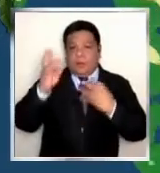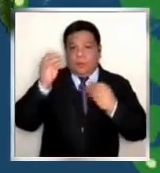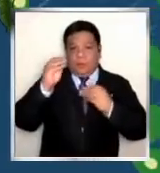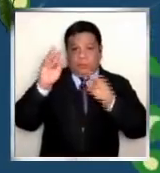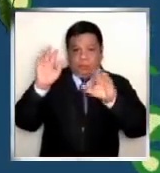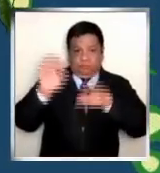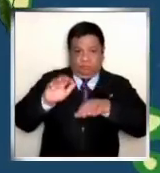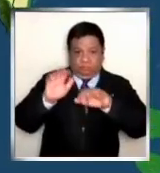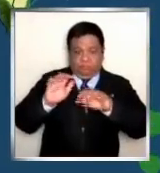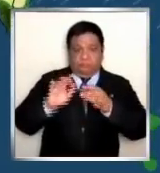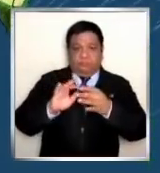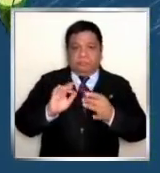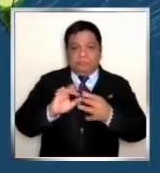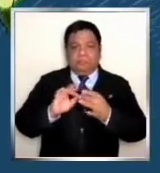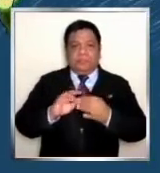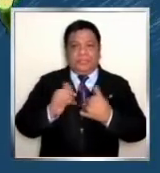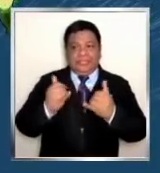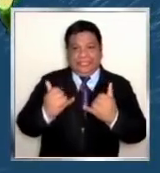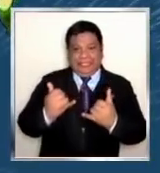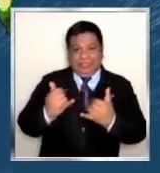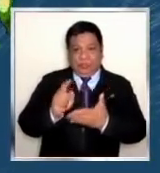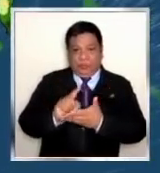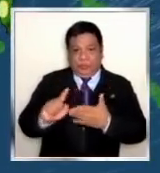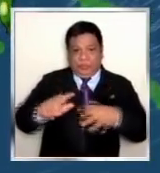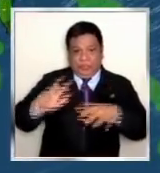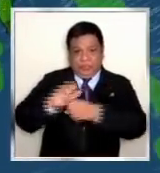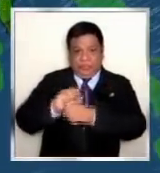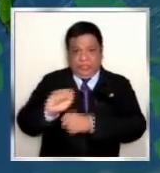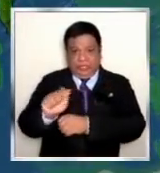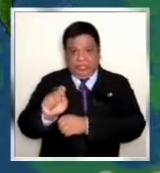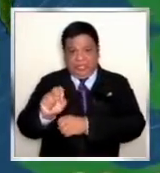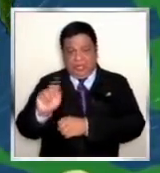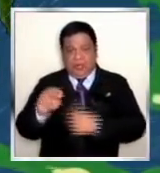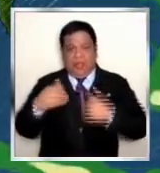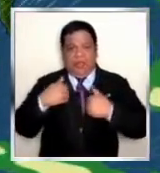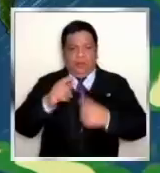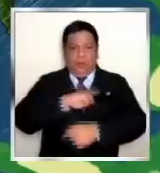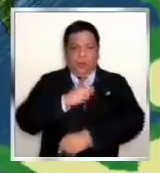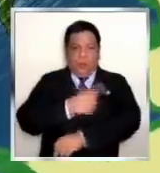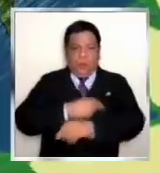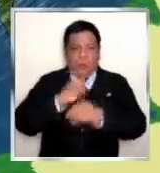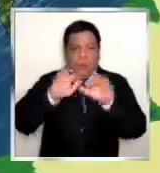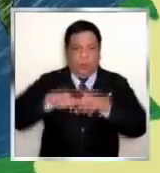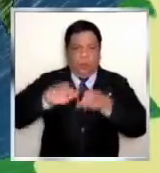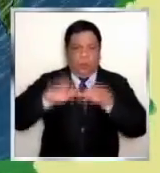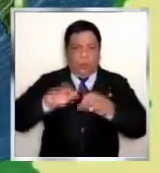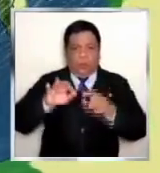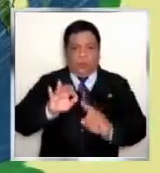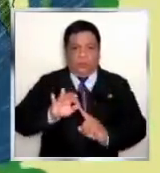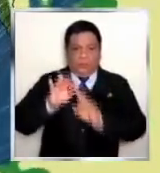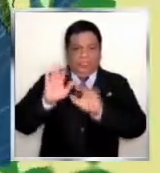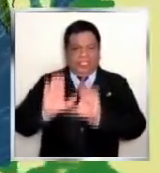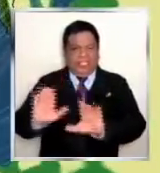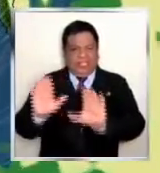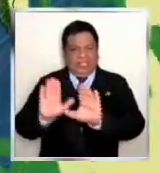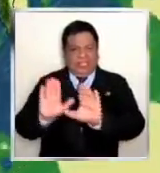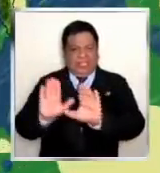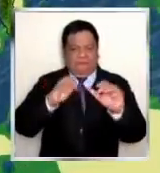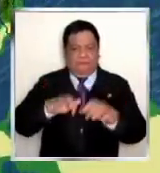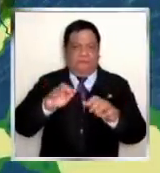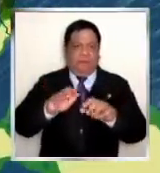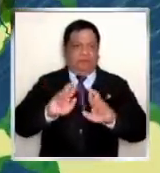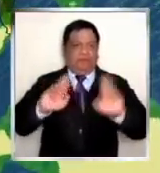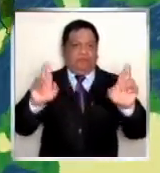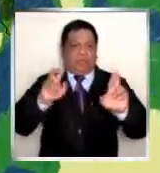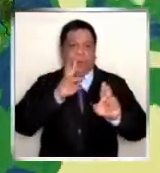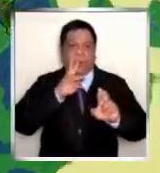mga kapuso. Heavy to intense rains po ang mararanasan lalong-lalo na sa Linggo, kaya maging I am ready ha, sa banta ng baha at pagguho ng